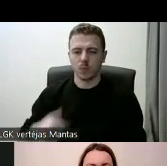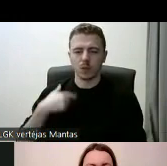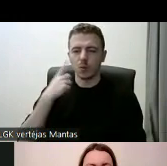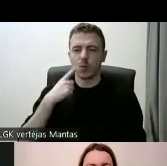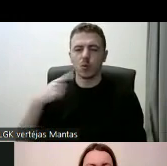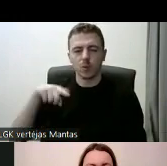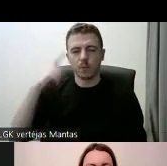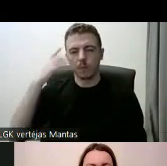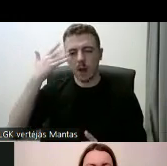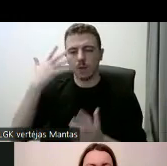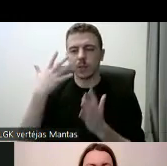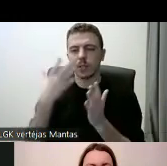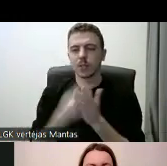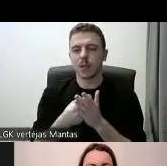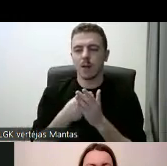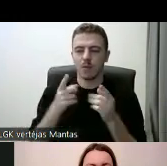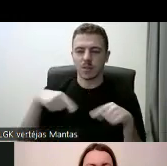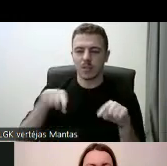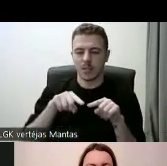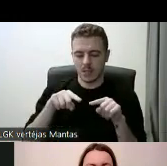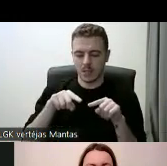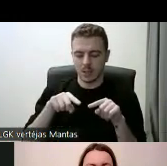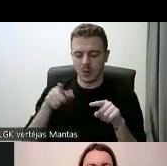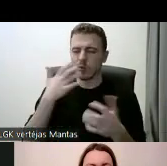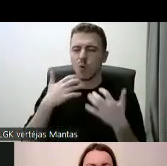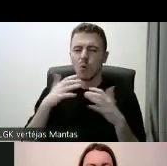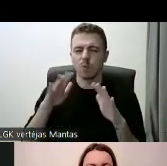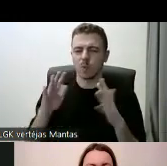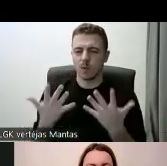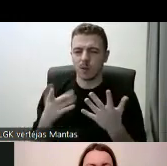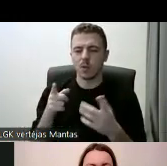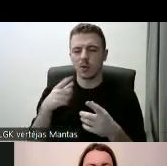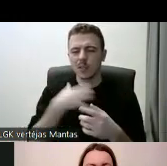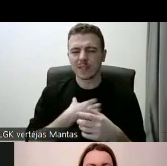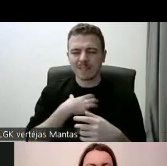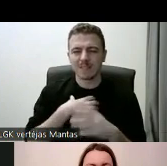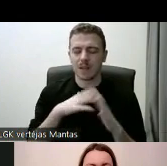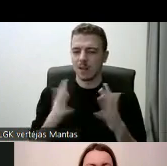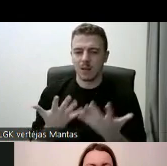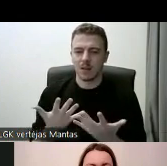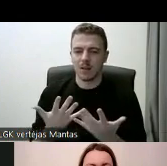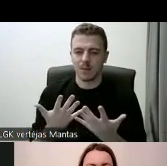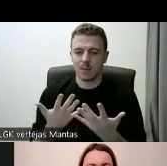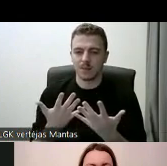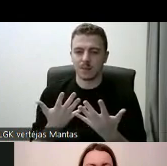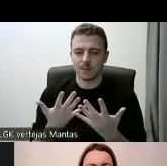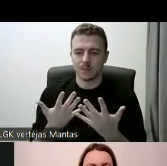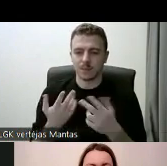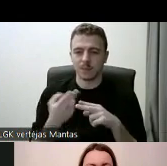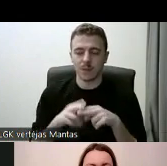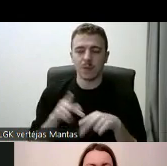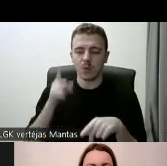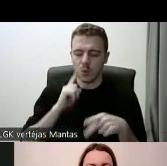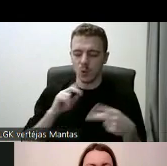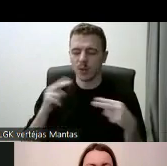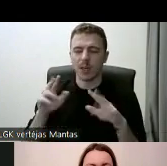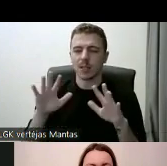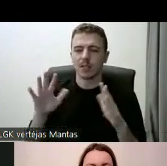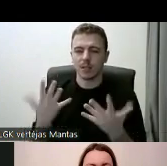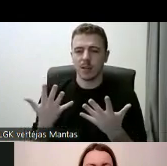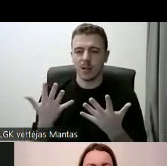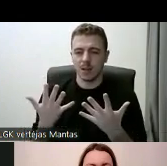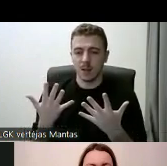apsvarstytumėte savo sritį, kuri jūs domina, kuri jums aktuali. Ir kaip ir ką jūs norite keisti, kad